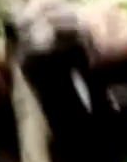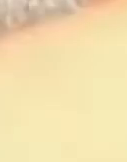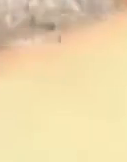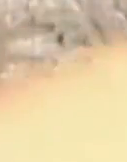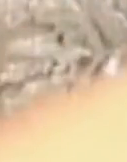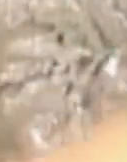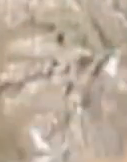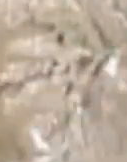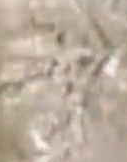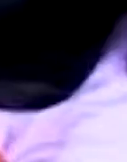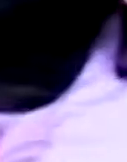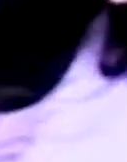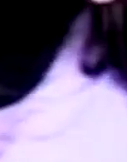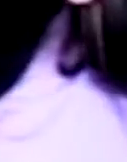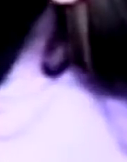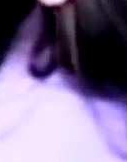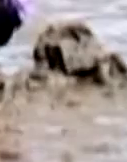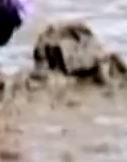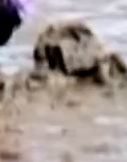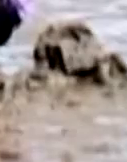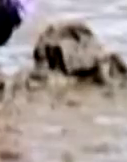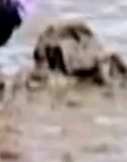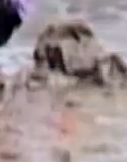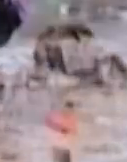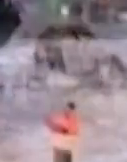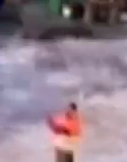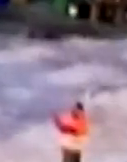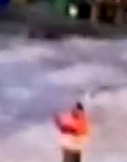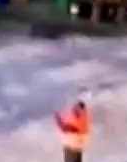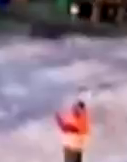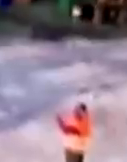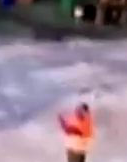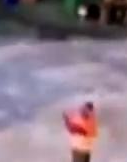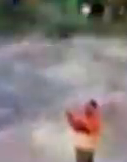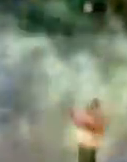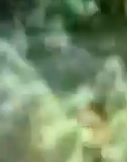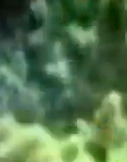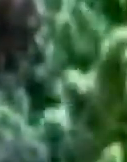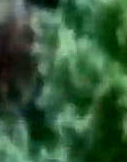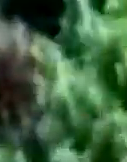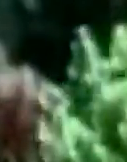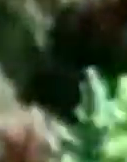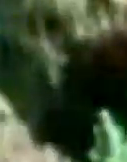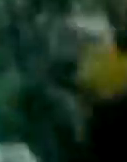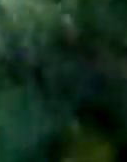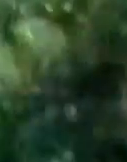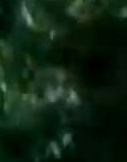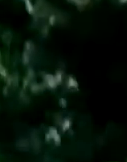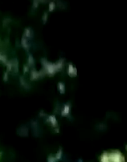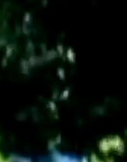เราเชื่อว่าการให้เท่าไหร่จะได้คืนกลับมากกว่าเสมอให้บ้านใหม่แก่ปลาและ